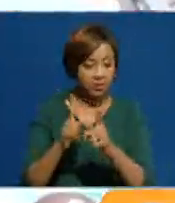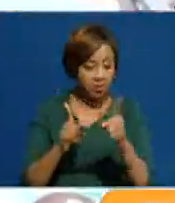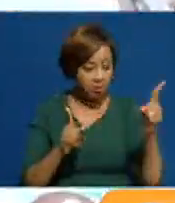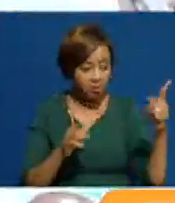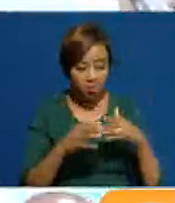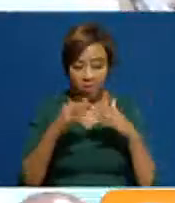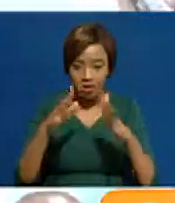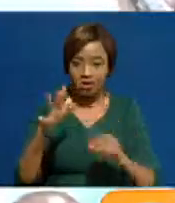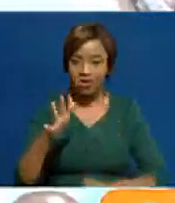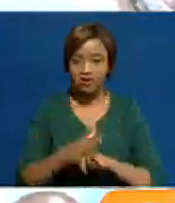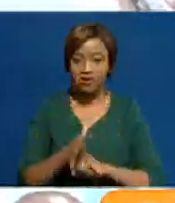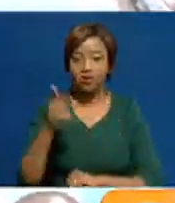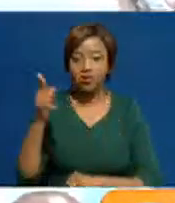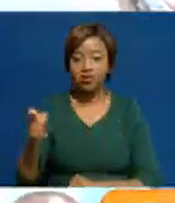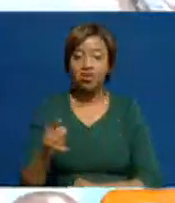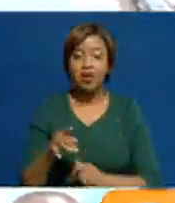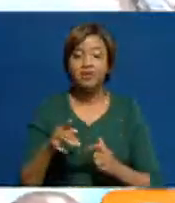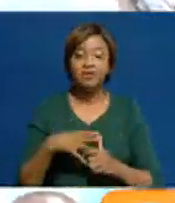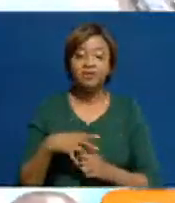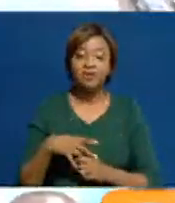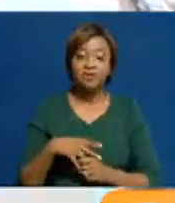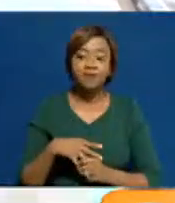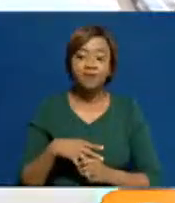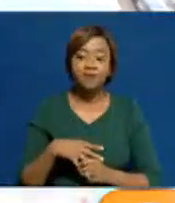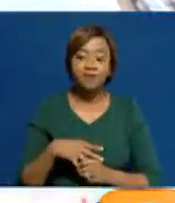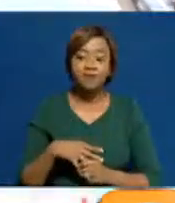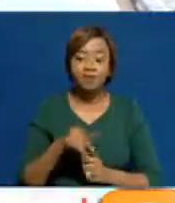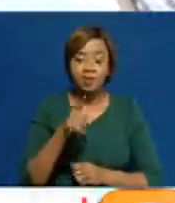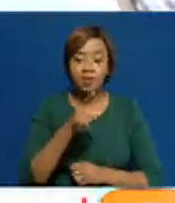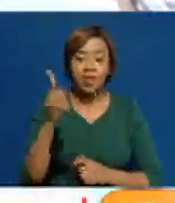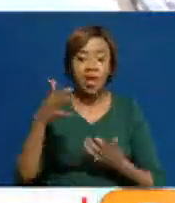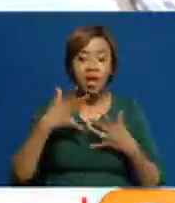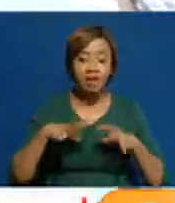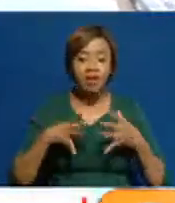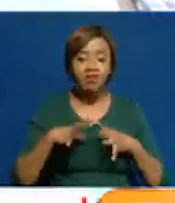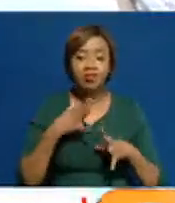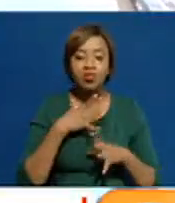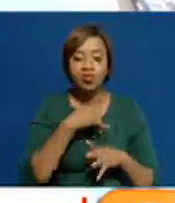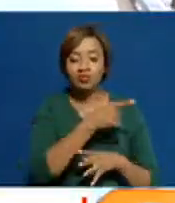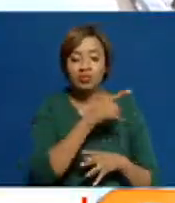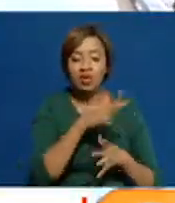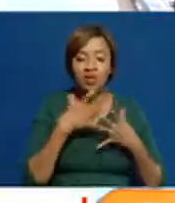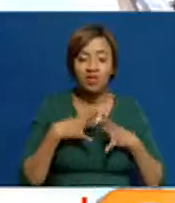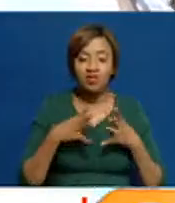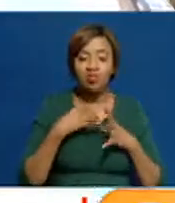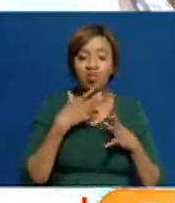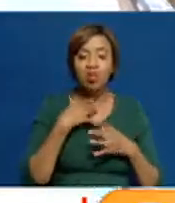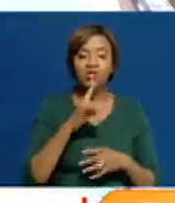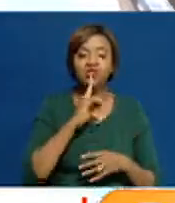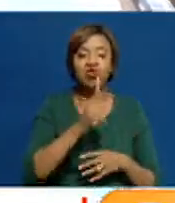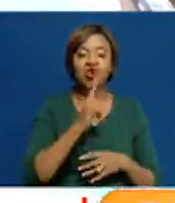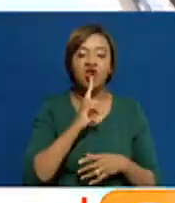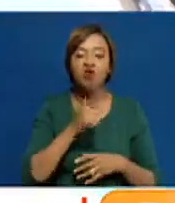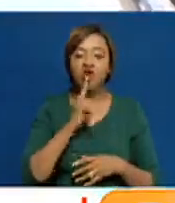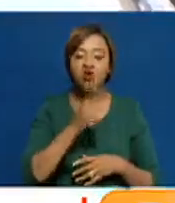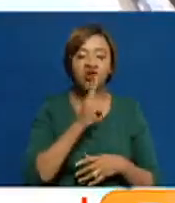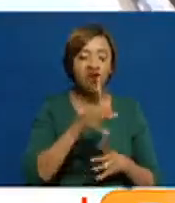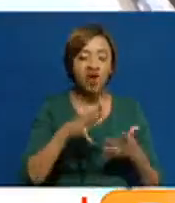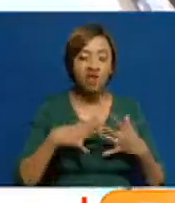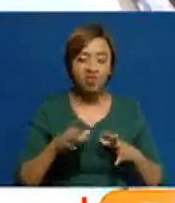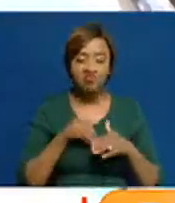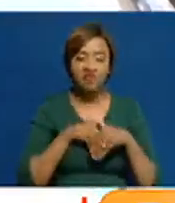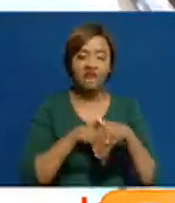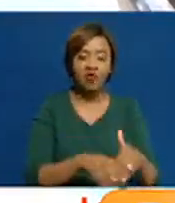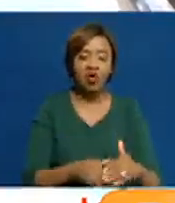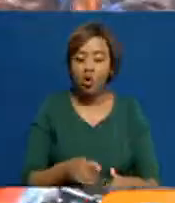wote. Hawa watu unataka kurudisha udikteta katika taifa letu. Na tuwezi